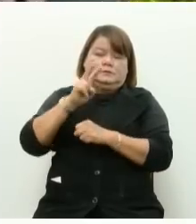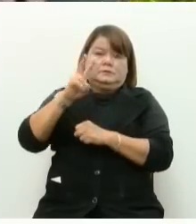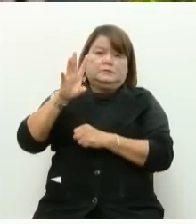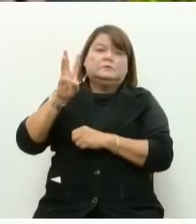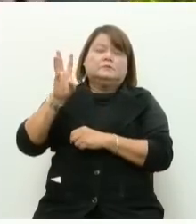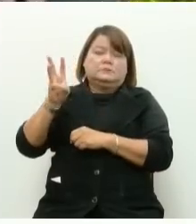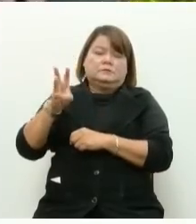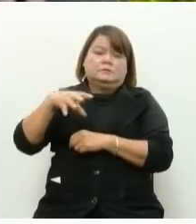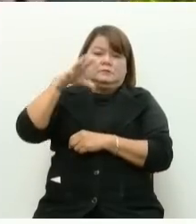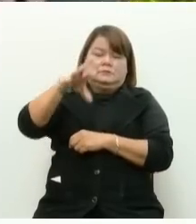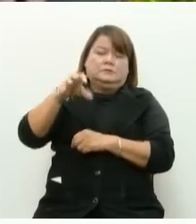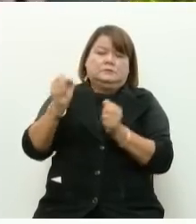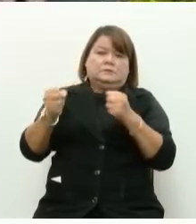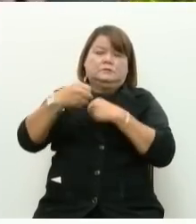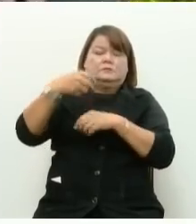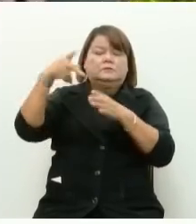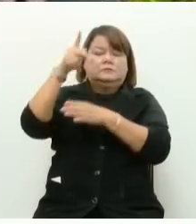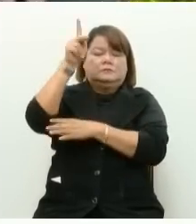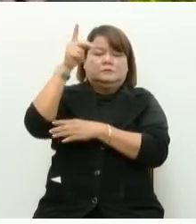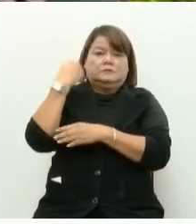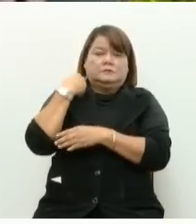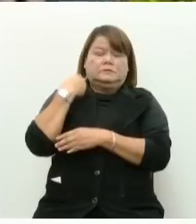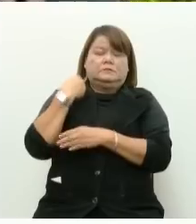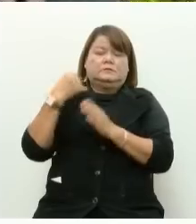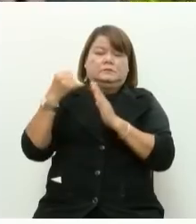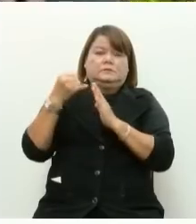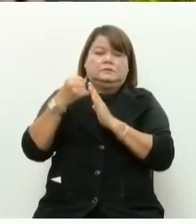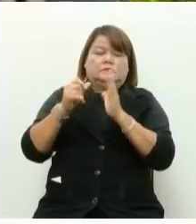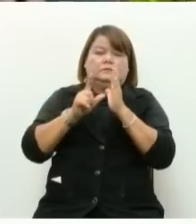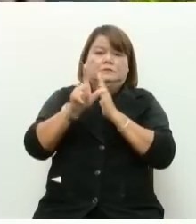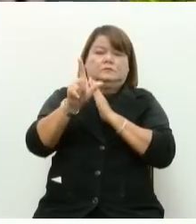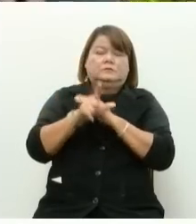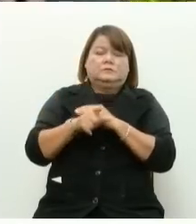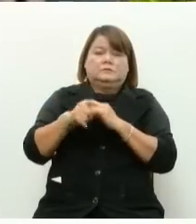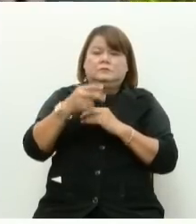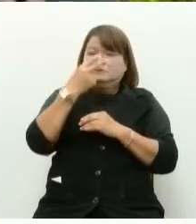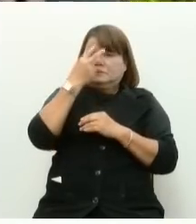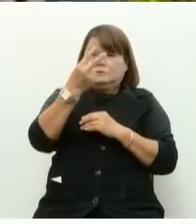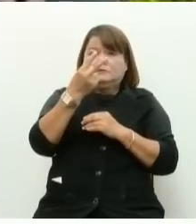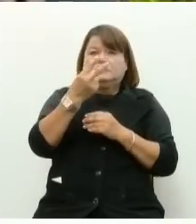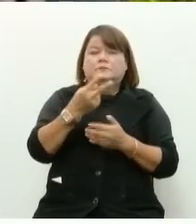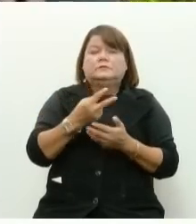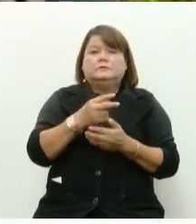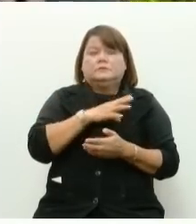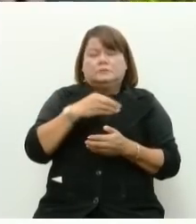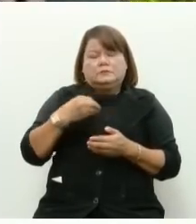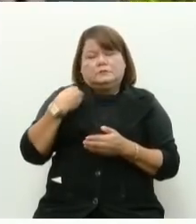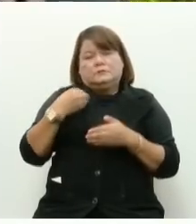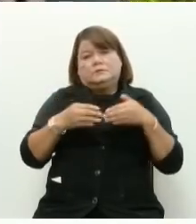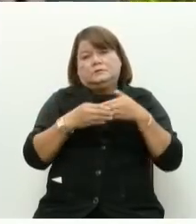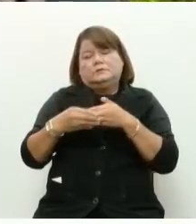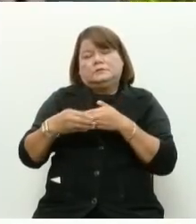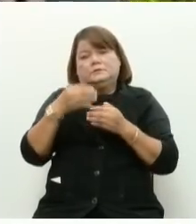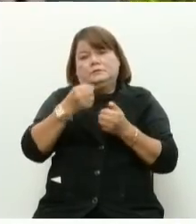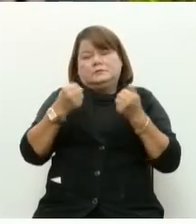ณสวนป่าหิมวันอำเภอภูเรือจังหวัดเลยบรรยากาศเป็นอย่างไรและจะนำสิ่งเหล่